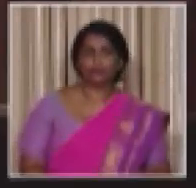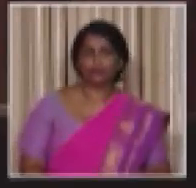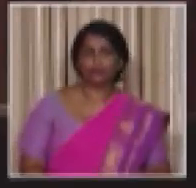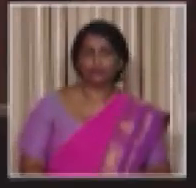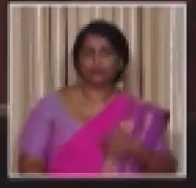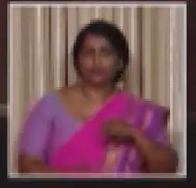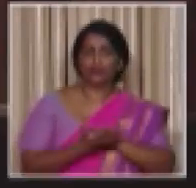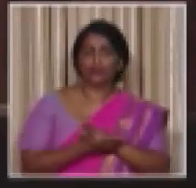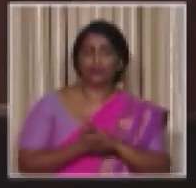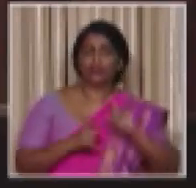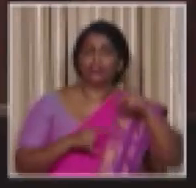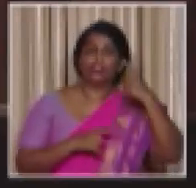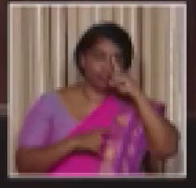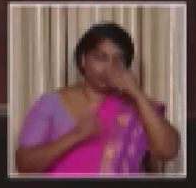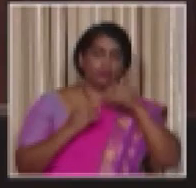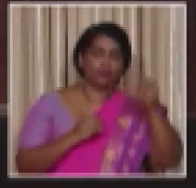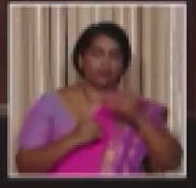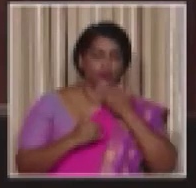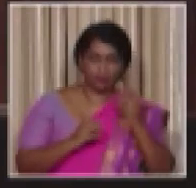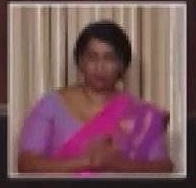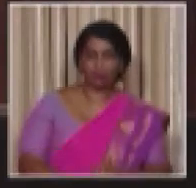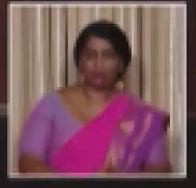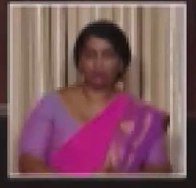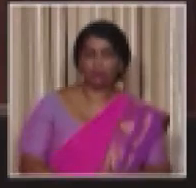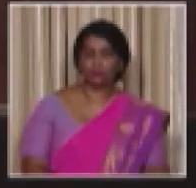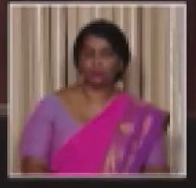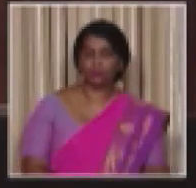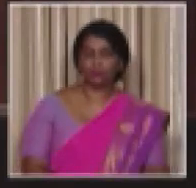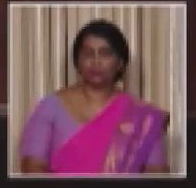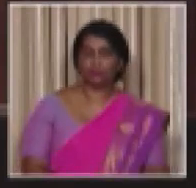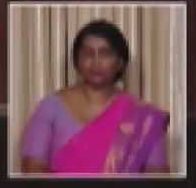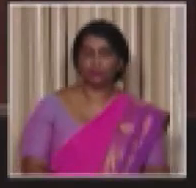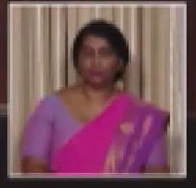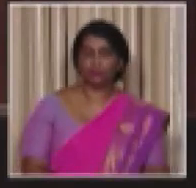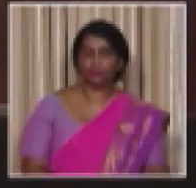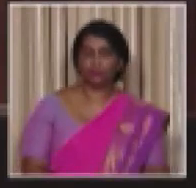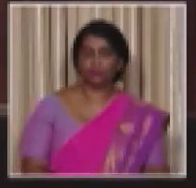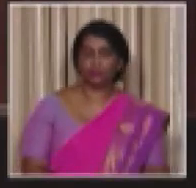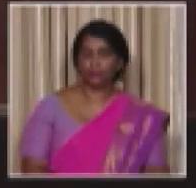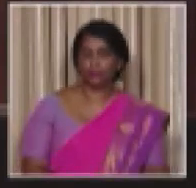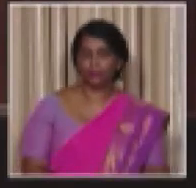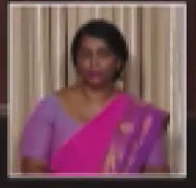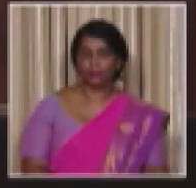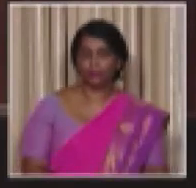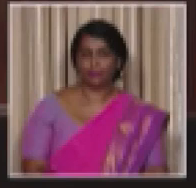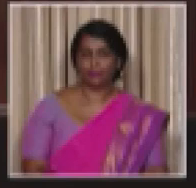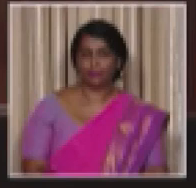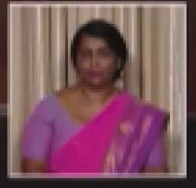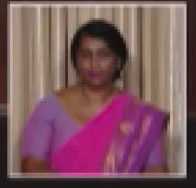ඔය පැහැදිලි කිරීම ඊළඟ සතියටත් පුළුවන් මුතුමා පොඩ්ඩක් එතන ඉන්න මම මේක ඉවර කරන්න බෑ බෑ ඔයා ඉවර කරන්න